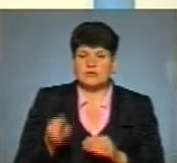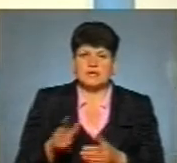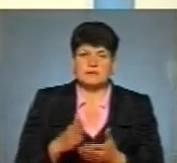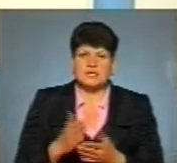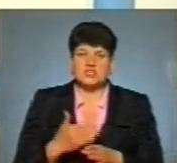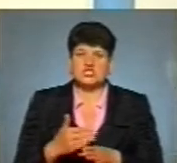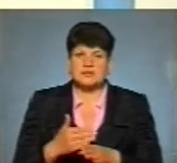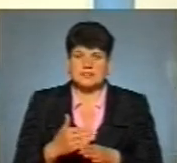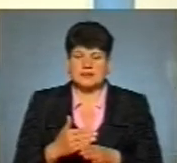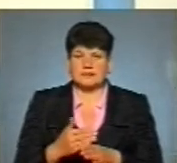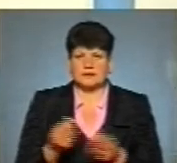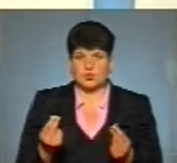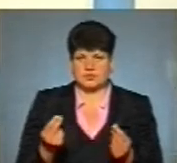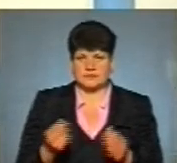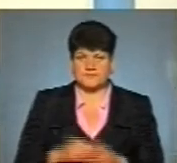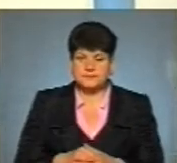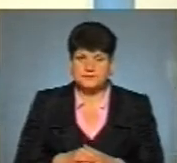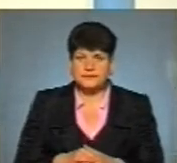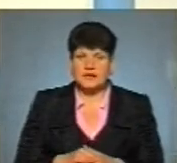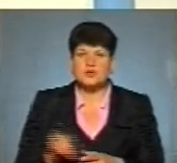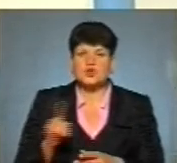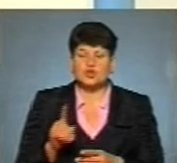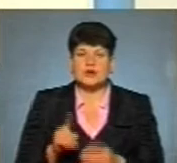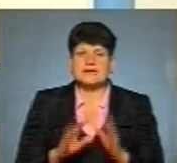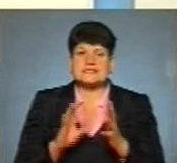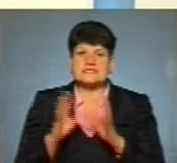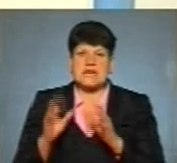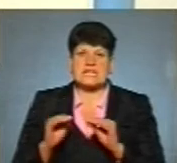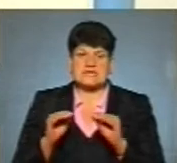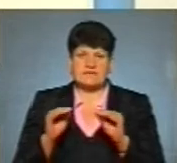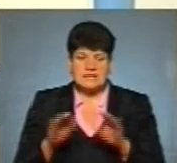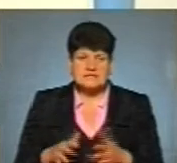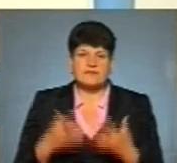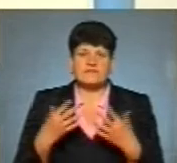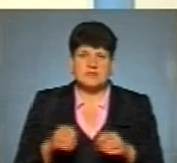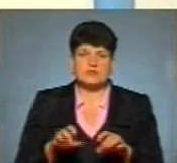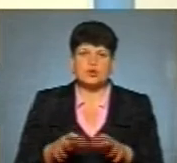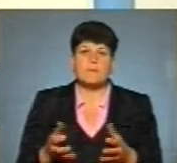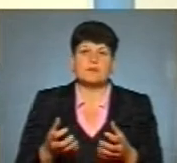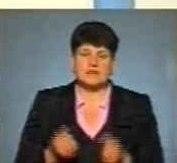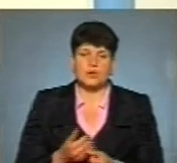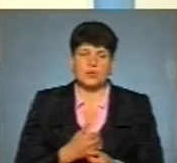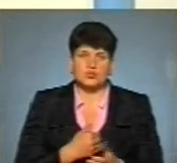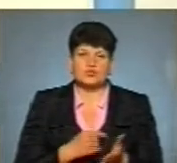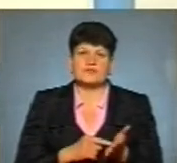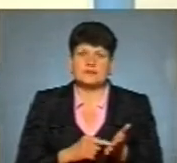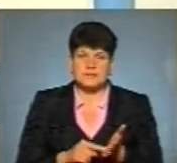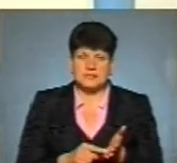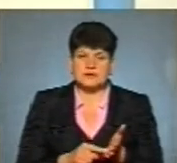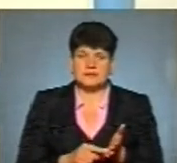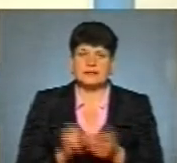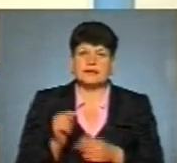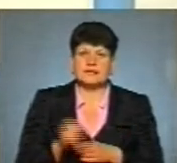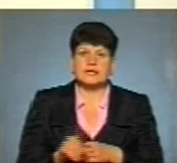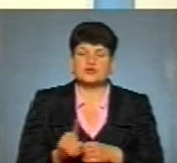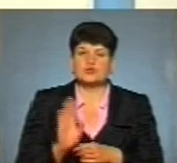частина переходящих коштів. Щодо садівництва, постанова вже теж прийнята. Хотів би відмітити те,